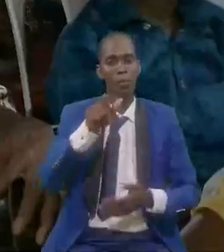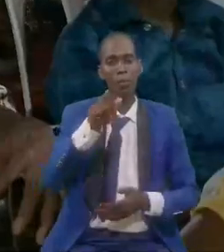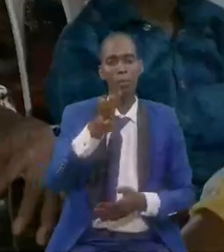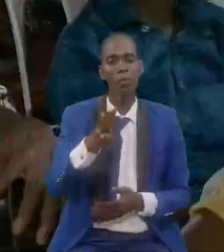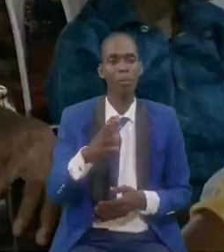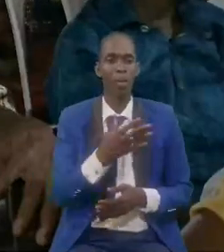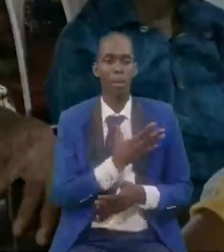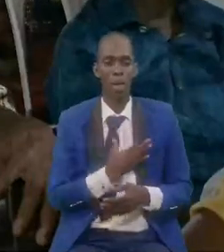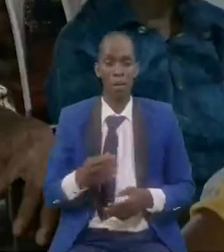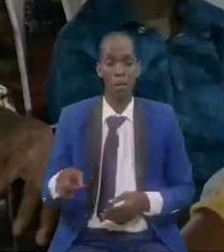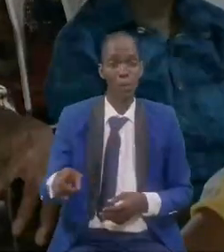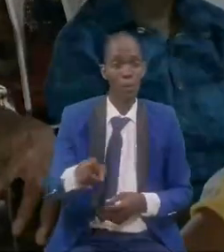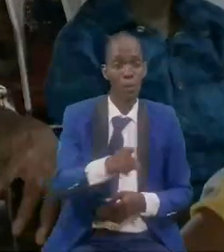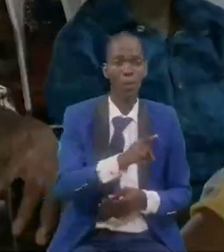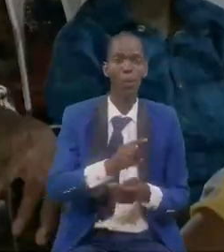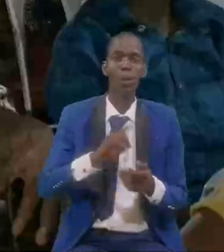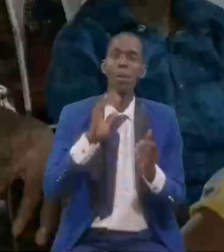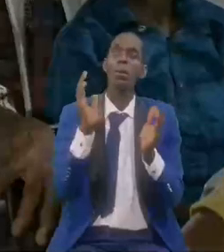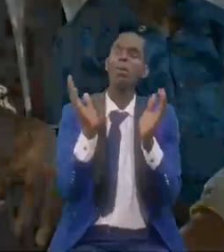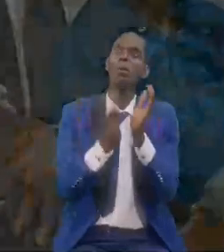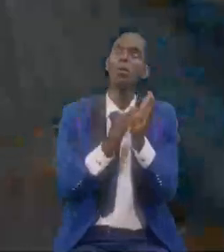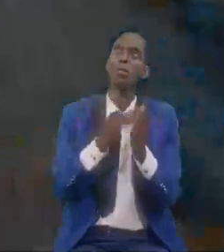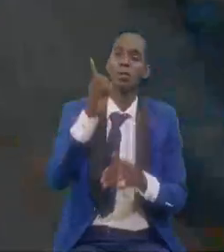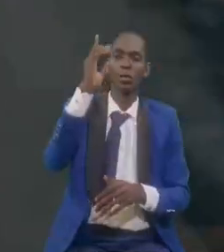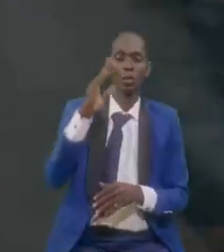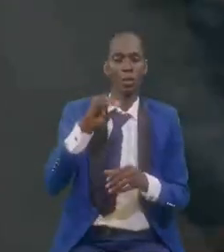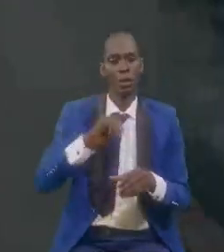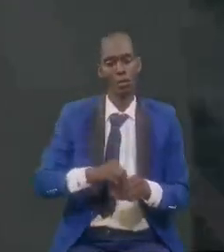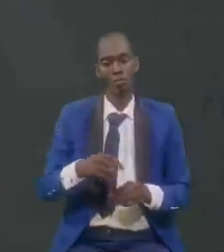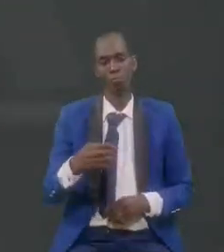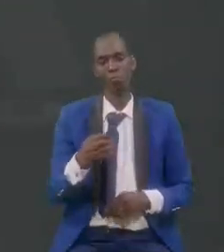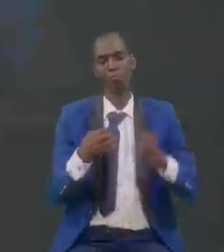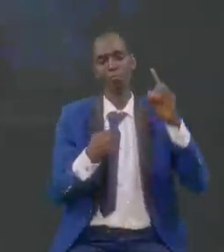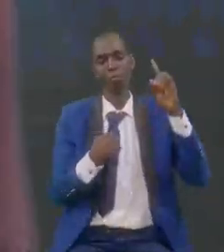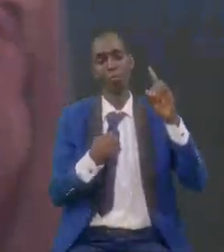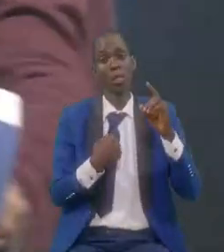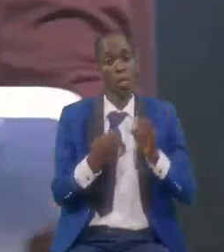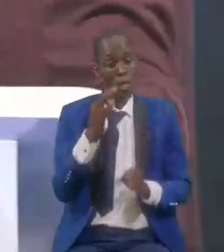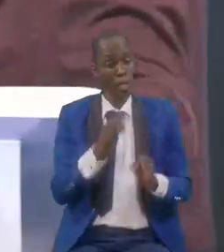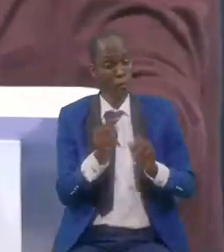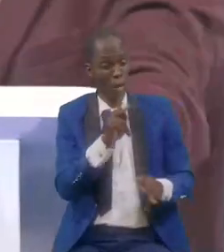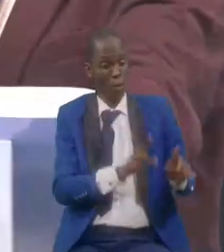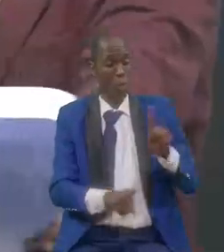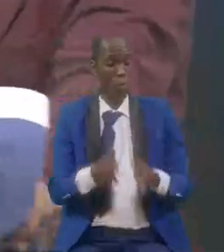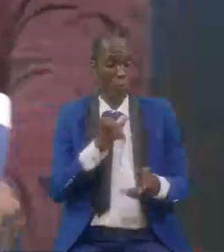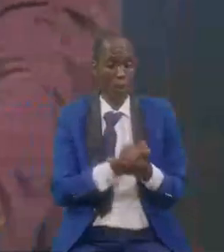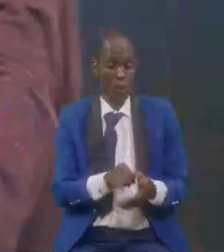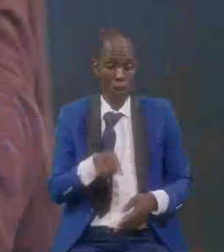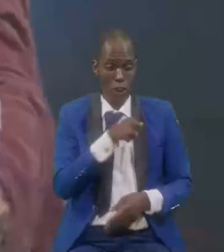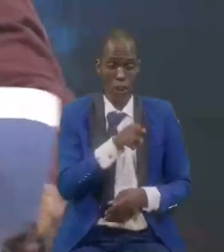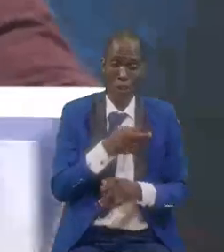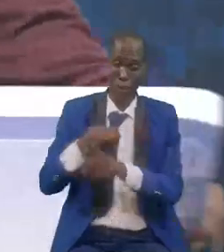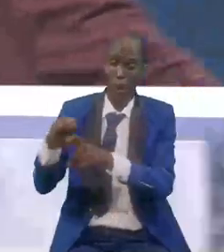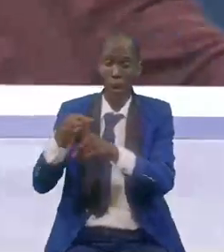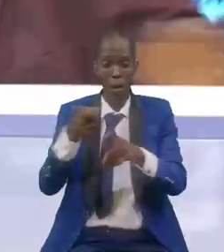elle glorifiait Dieu à mon sujet. Attendez, si ceux qu'ils persécutaient avant, s'ils